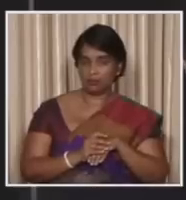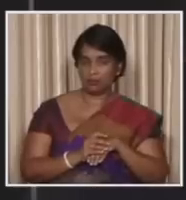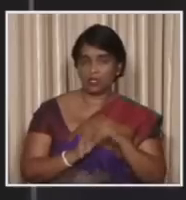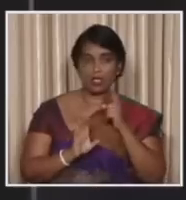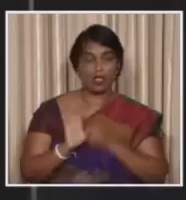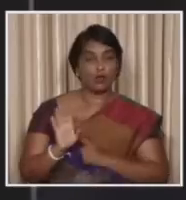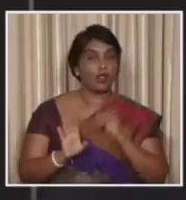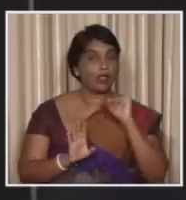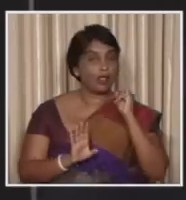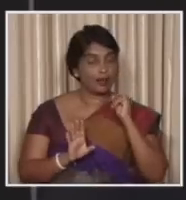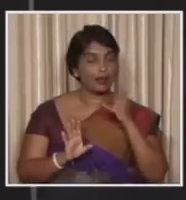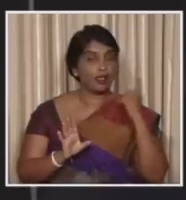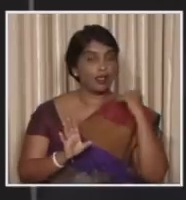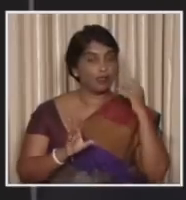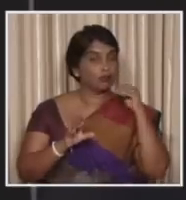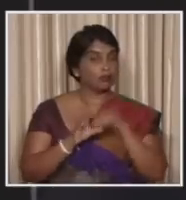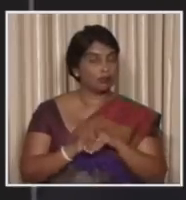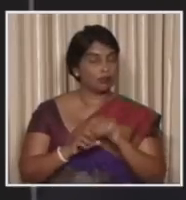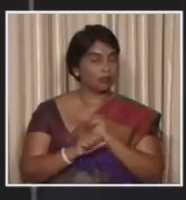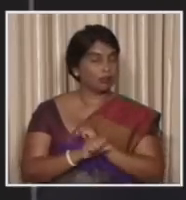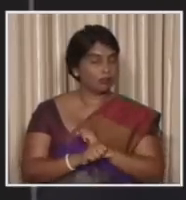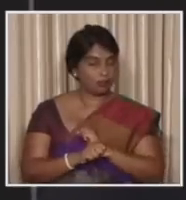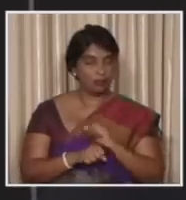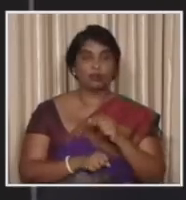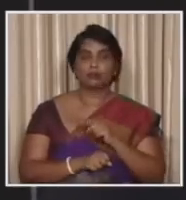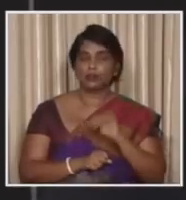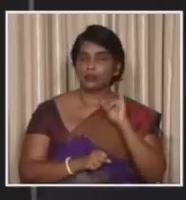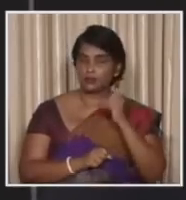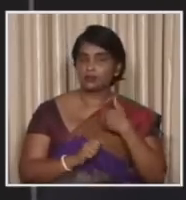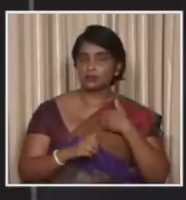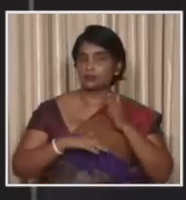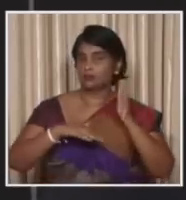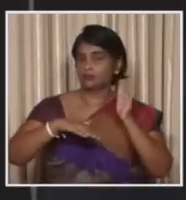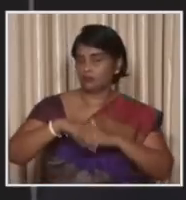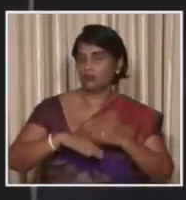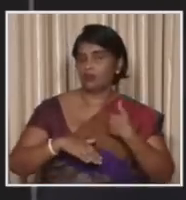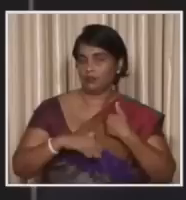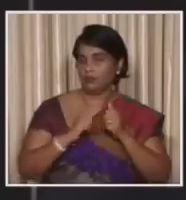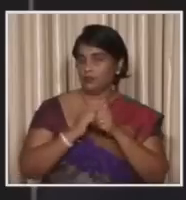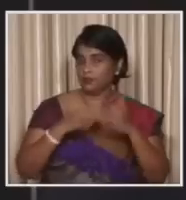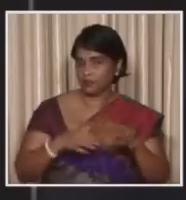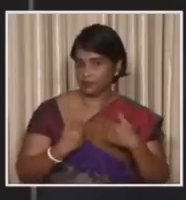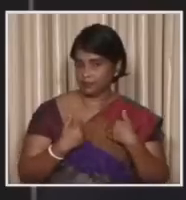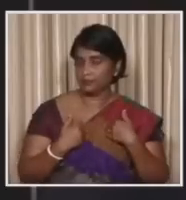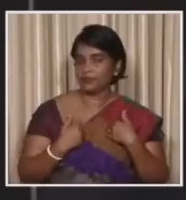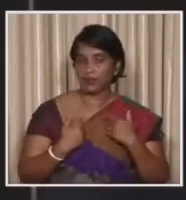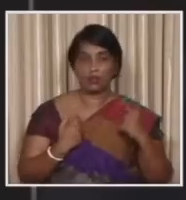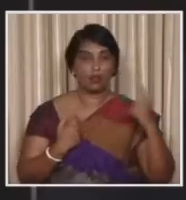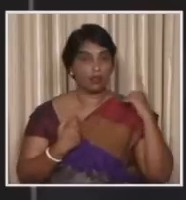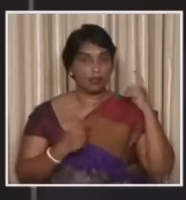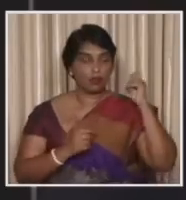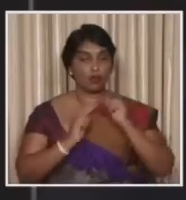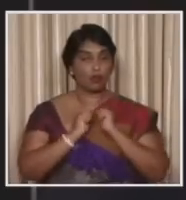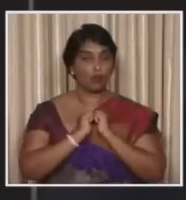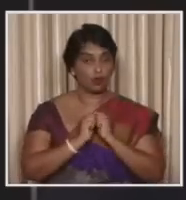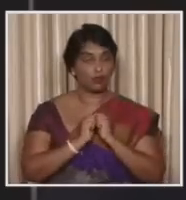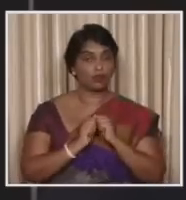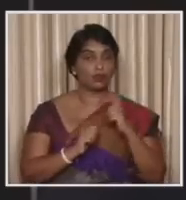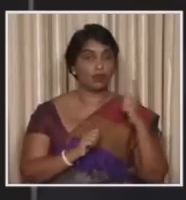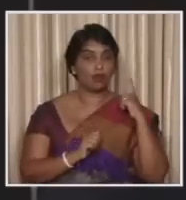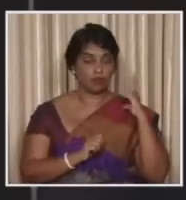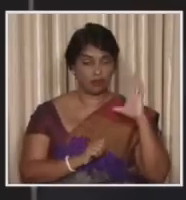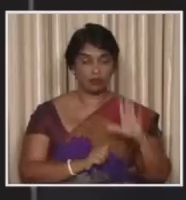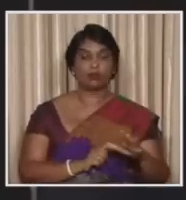අවුරුදු 60ක් තිස්සේ හමුදාවේ කරලා නොතිබිච්ච යම්කිසි දෙයකට මං අත ගැහුවා. හමුදාවේ වෘත්තීය හමුදාවල